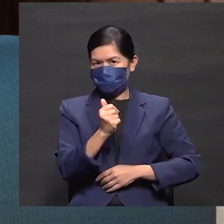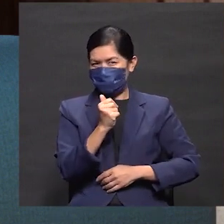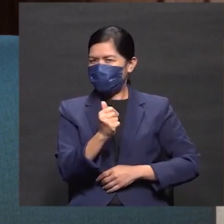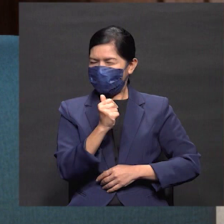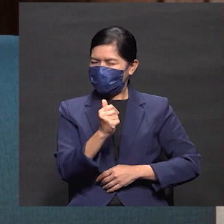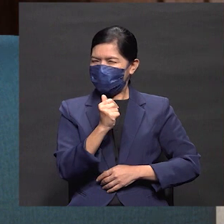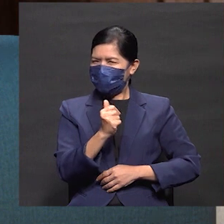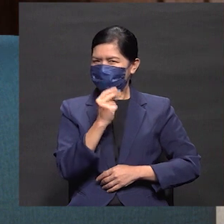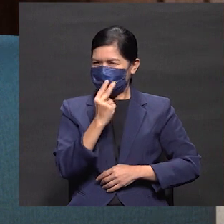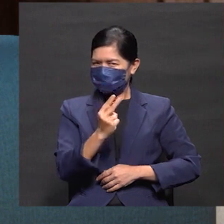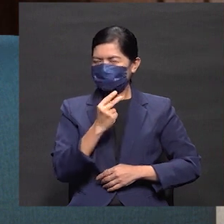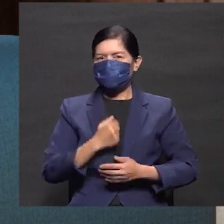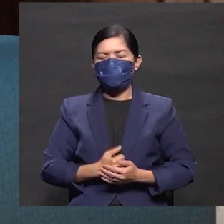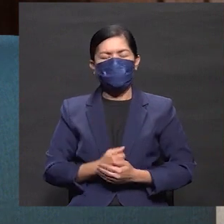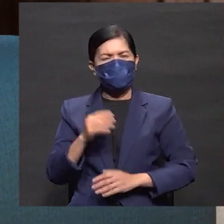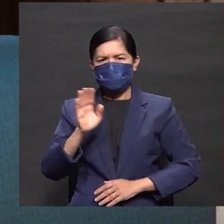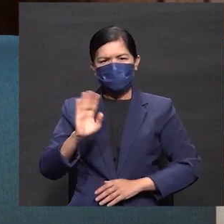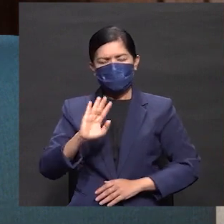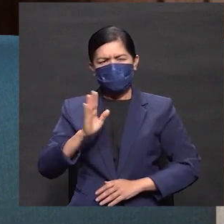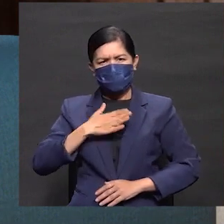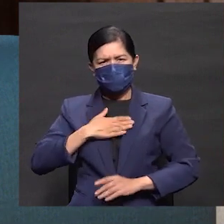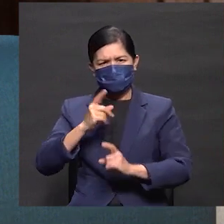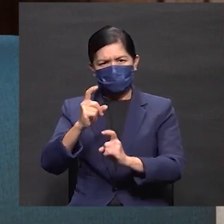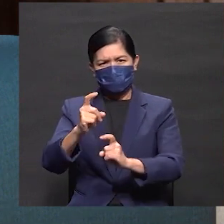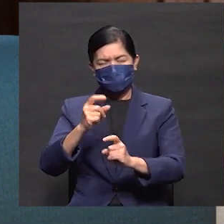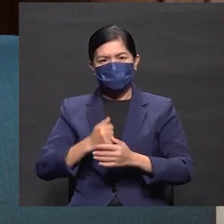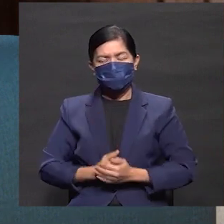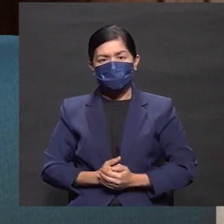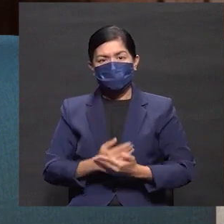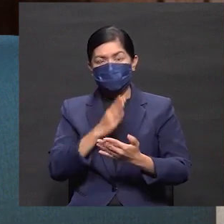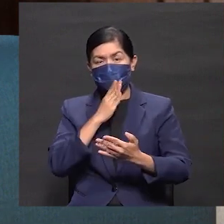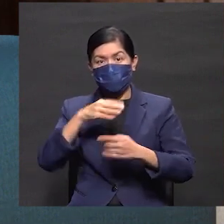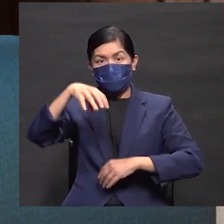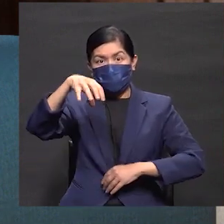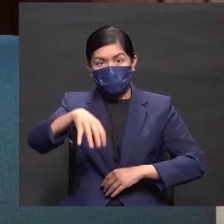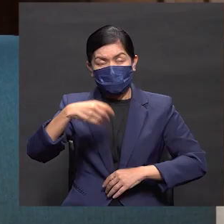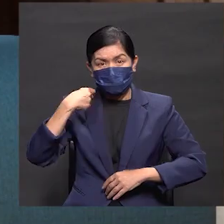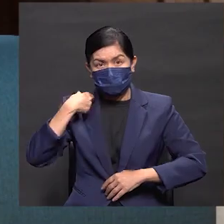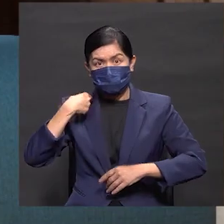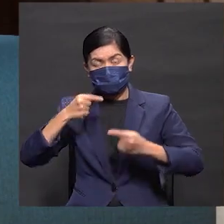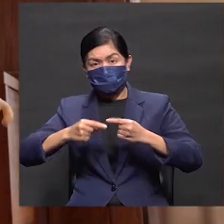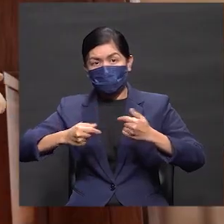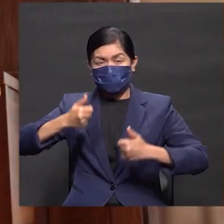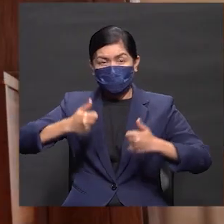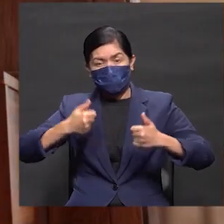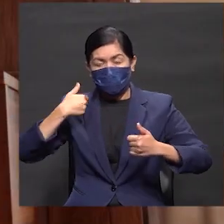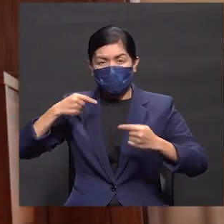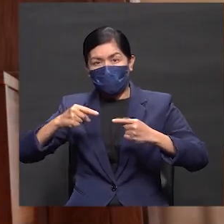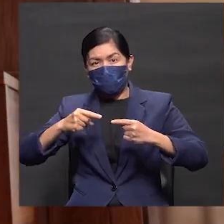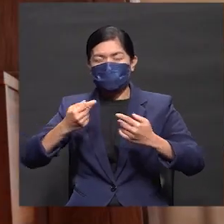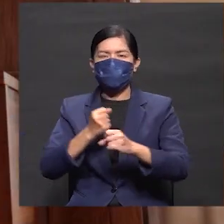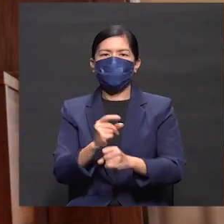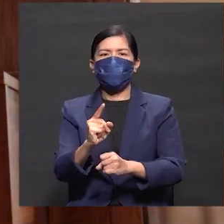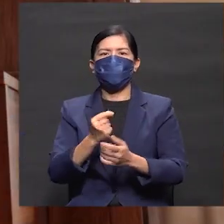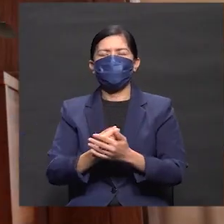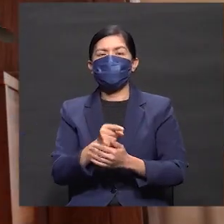กว่า ไม่ได้นะเมฆมันอันตรายถ้าไปโผล่กลางสนามรบจะทำไงฮะ โถแ